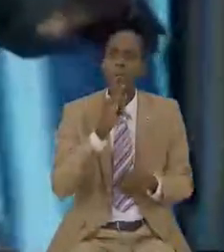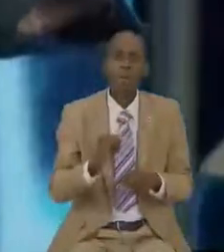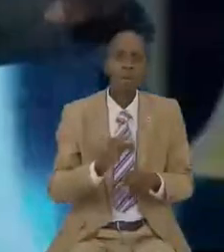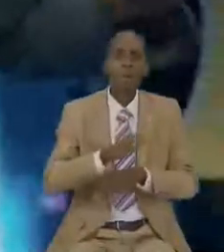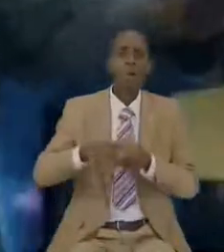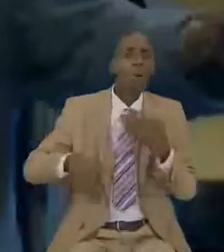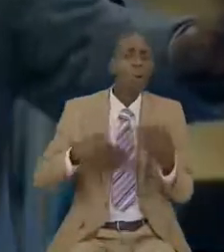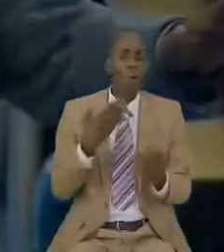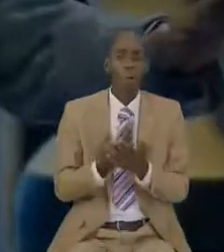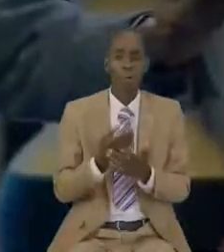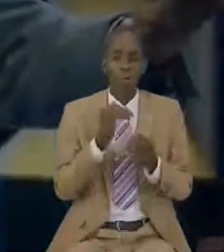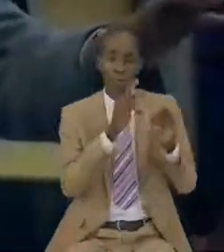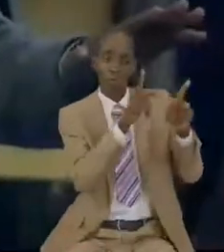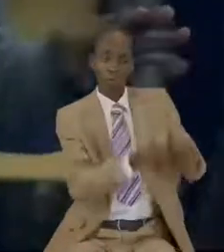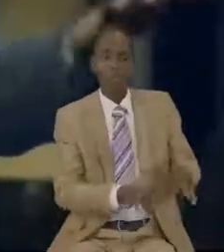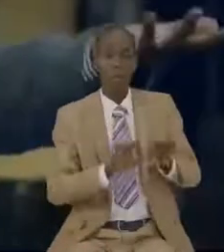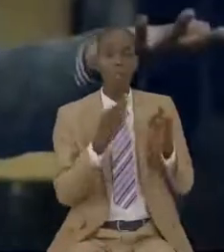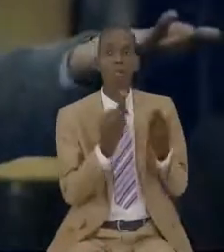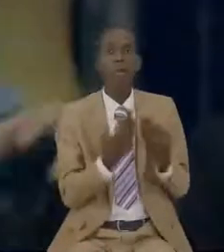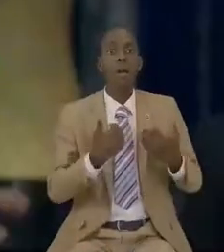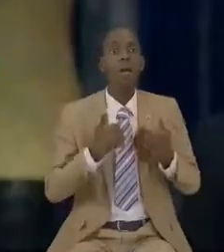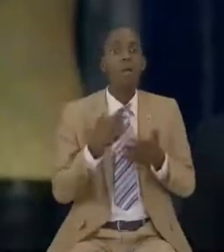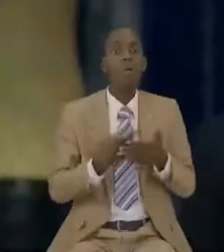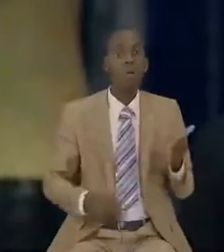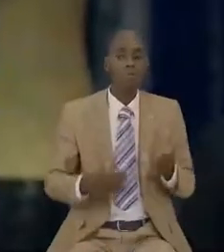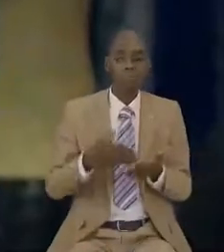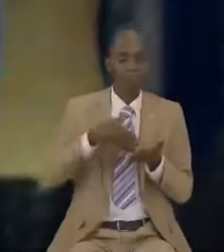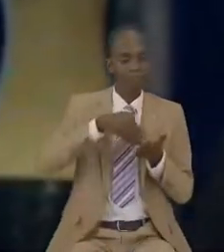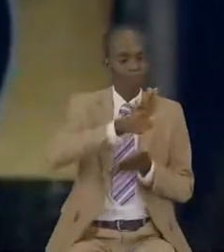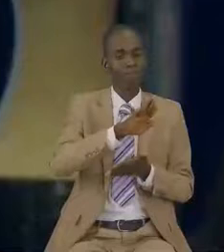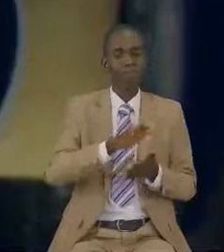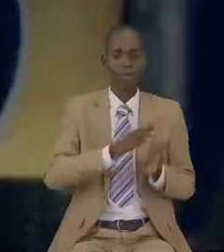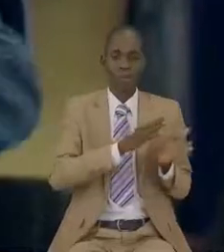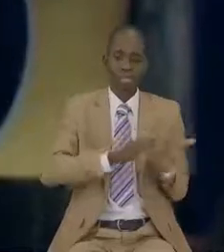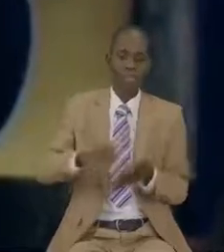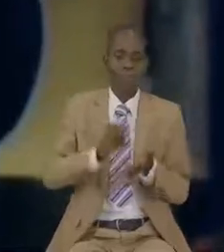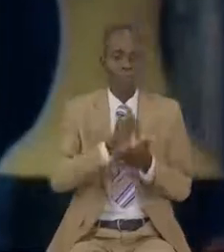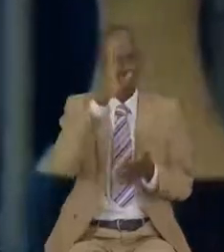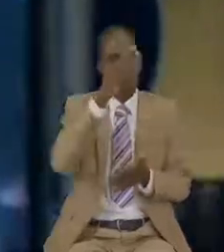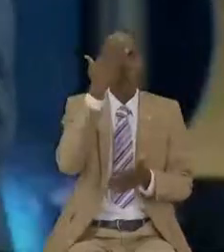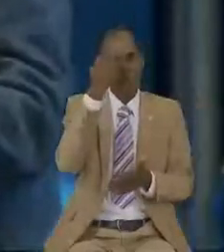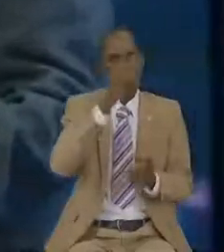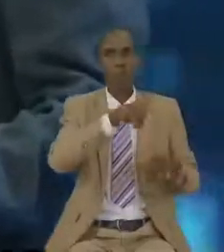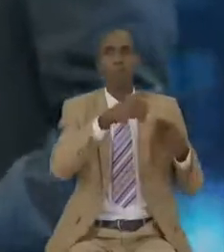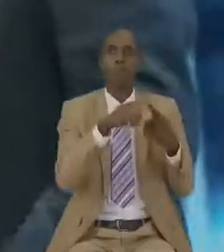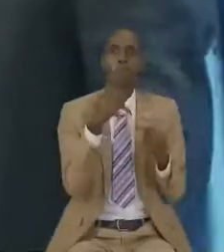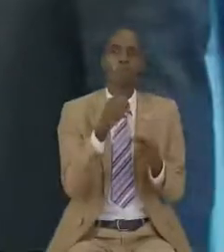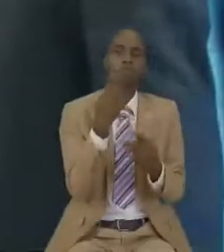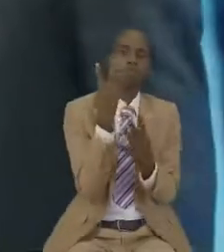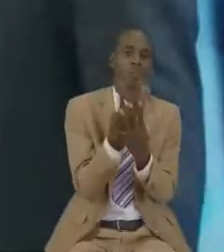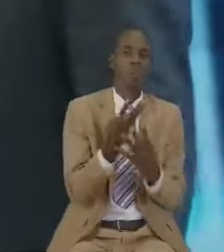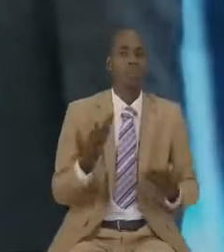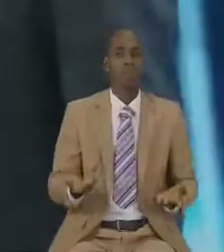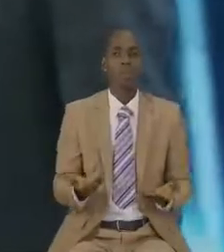La famille l'ont rejeté maintenant parce qu'il est allé en prison. Le seul défi maintenant, c'est que